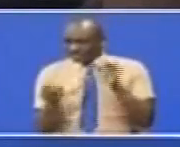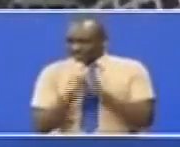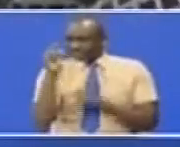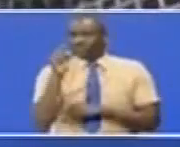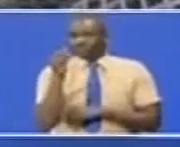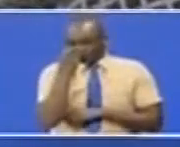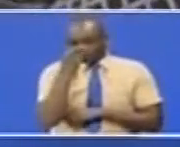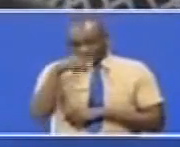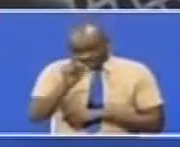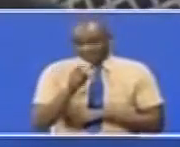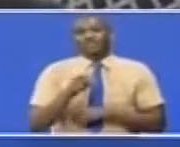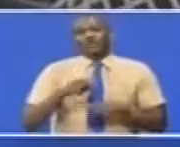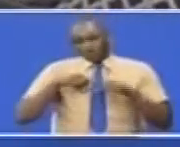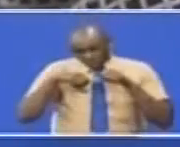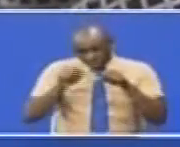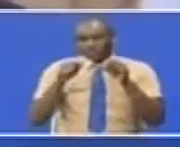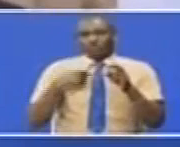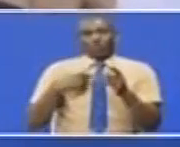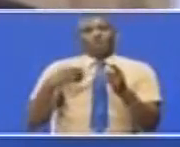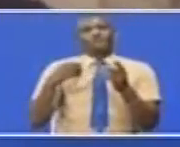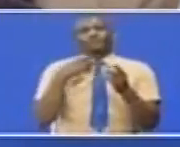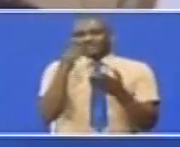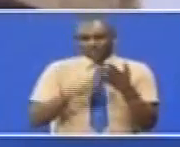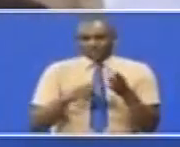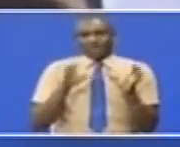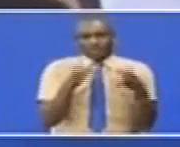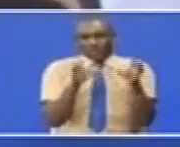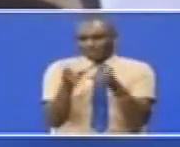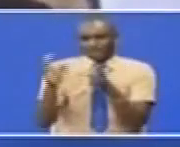Ruto wamekuwa wakiendeleza harakati nyingi ya kukinadi